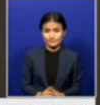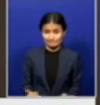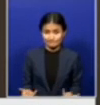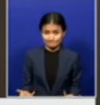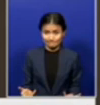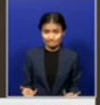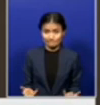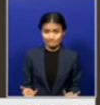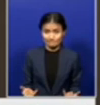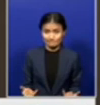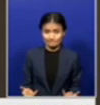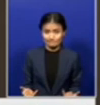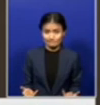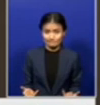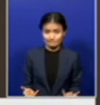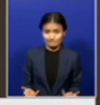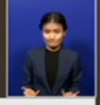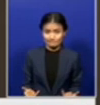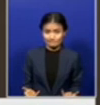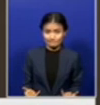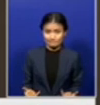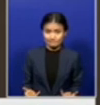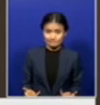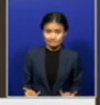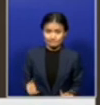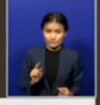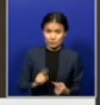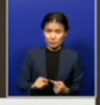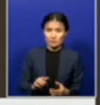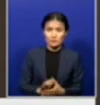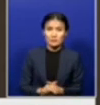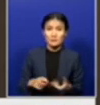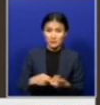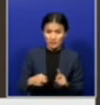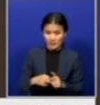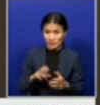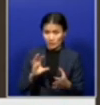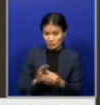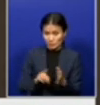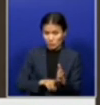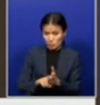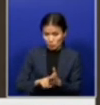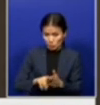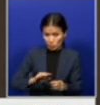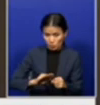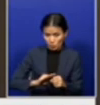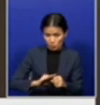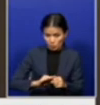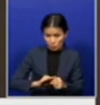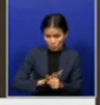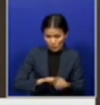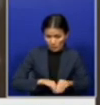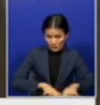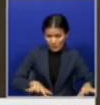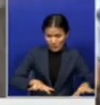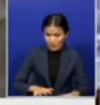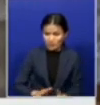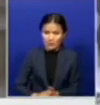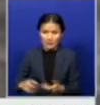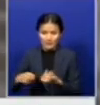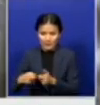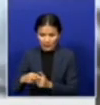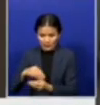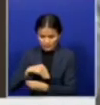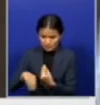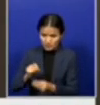วิบาทวิทยากับเรื่องผลกระทบทางด้านเศรษฐกิจของประเทศ